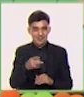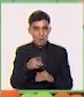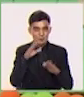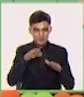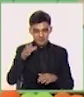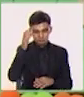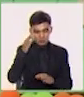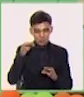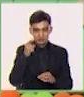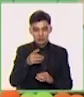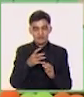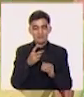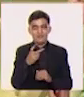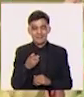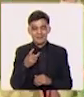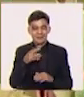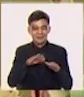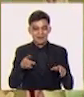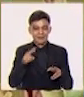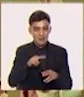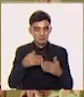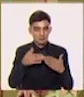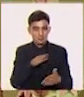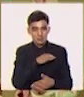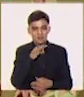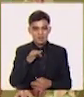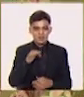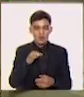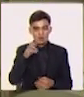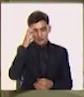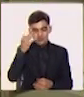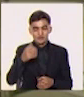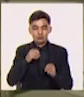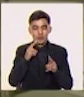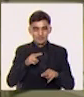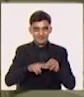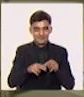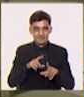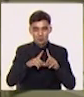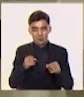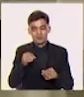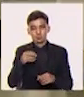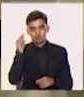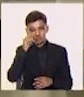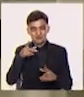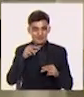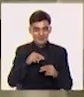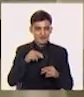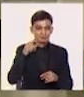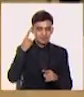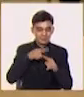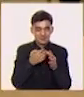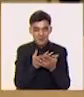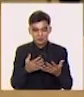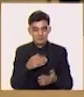ордасы 1200 оқушыға арналған. Мемлекеттік жекеменшік әріптестік аясында салынған мектепте оқуға қажетті құрал-жабдықтар жеткілікті.